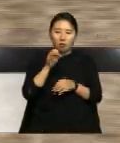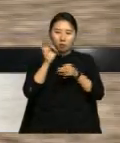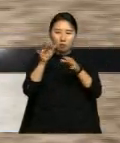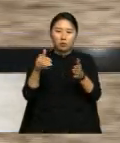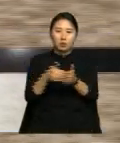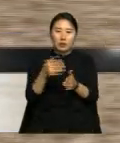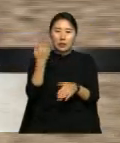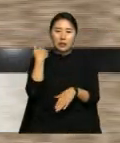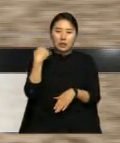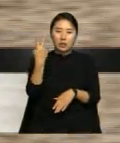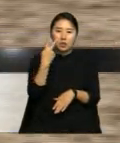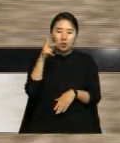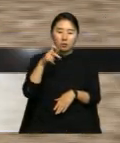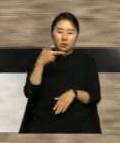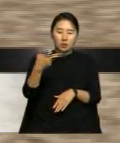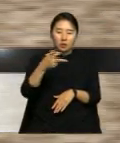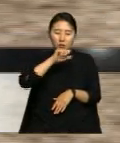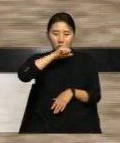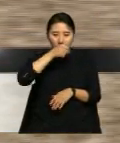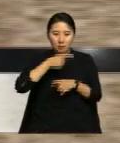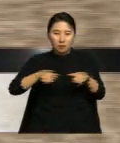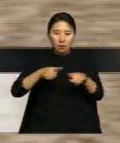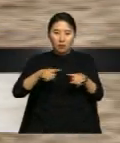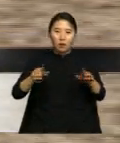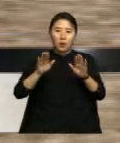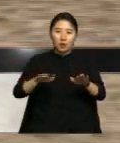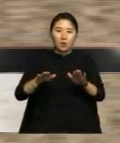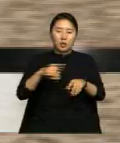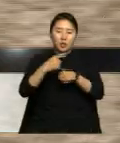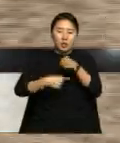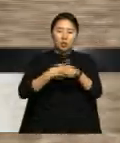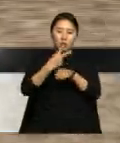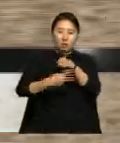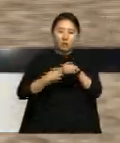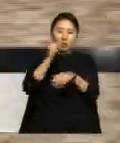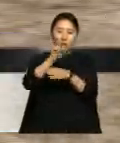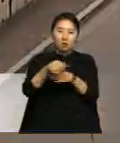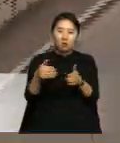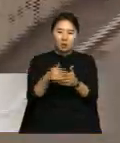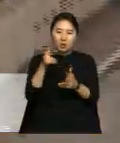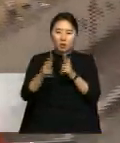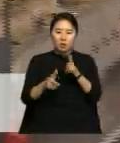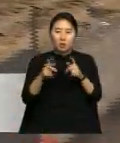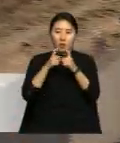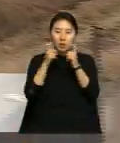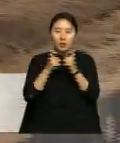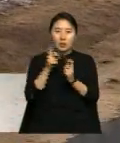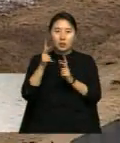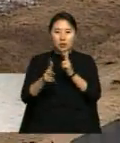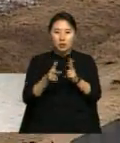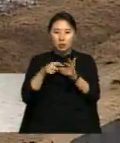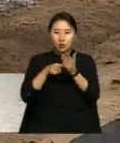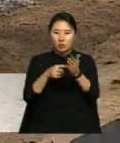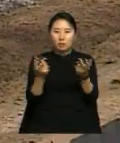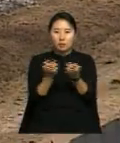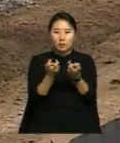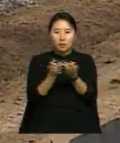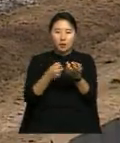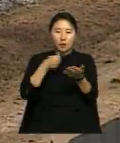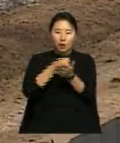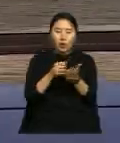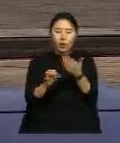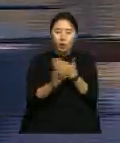지난 2017년 9월 예타 를 시작해 2년 만에 통과되었습니다 이 사업은 민자사업 등 사업 추진 방식이